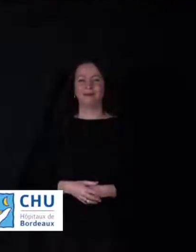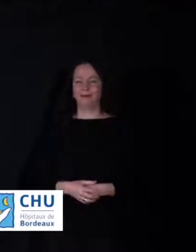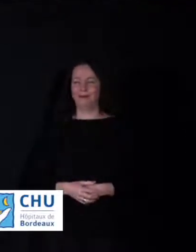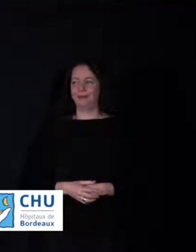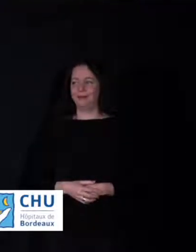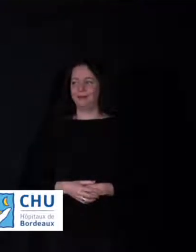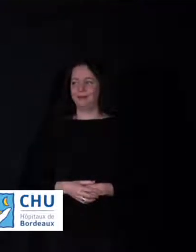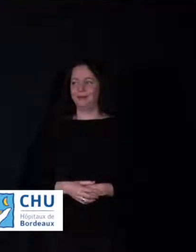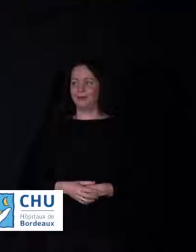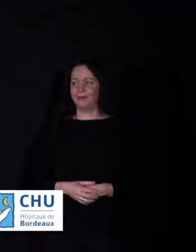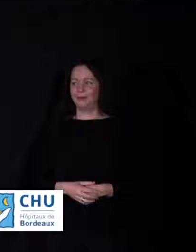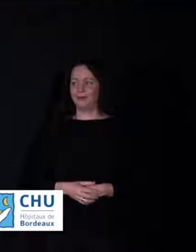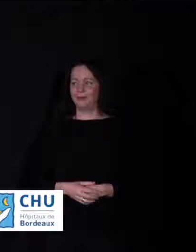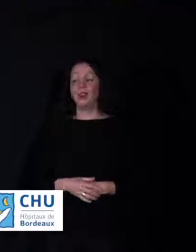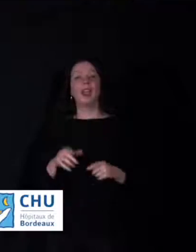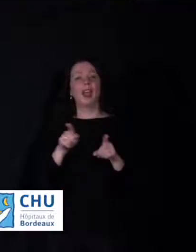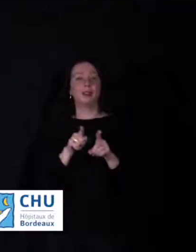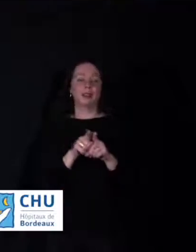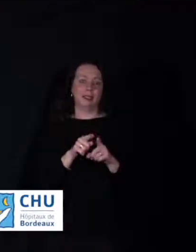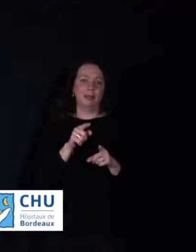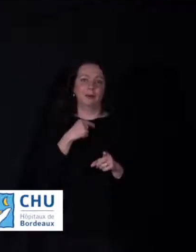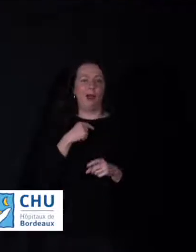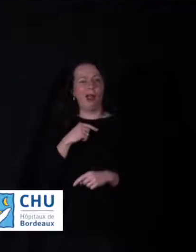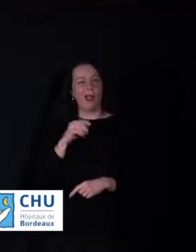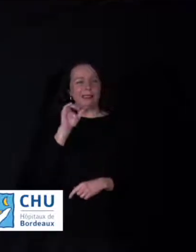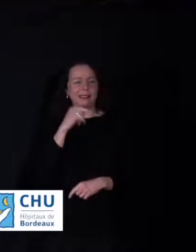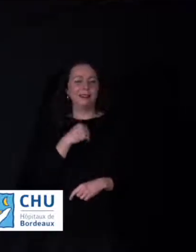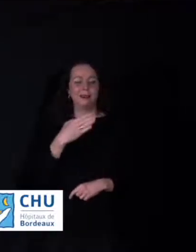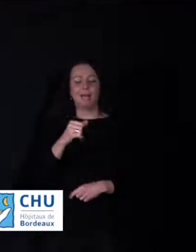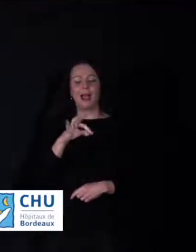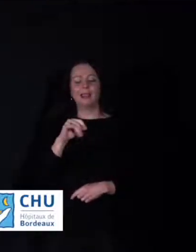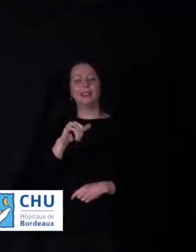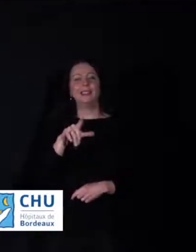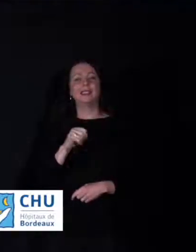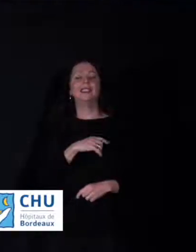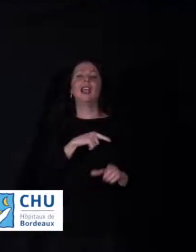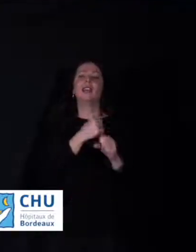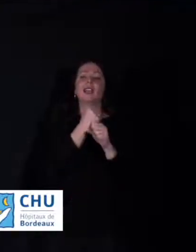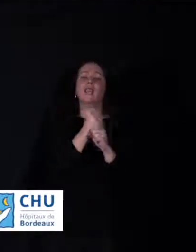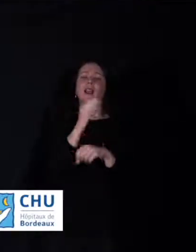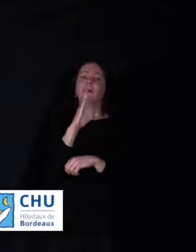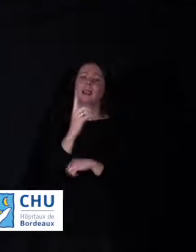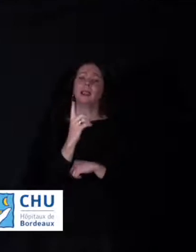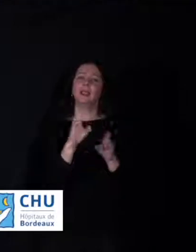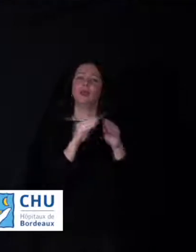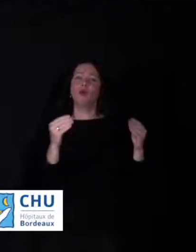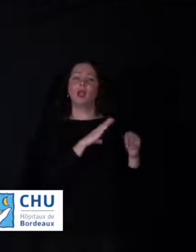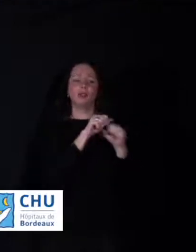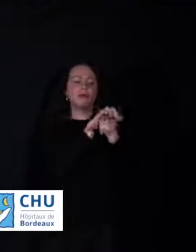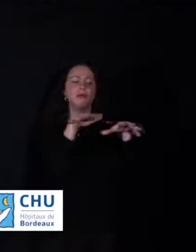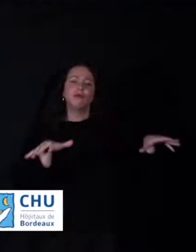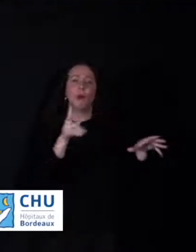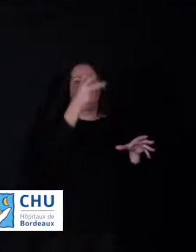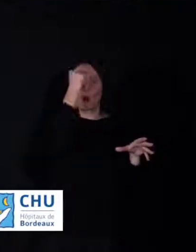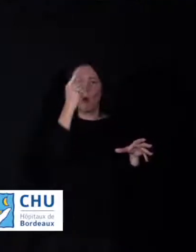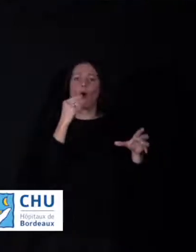clin d'œil à ma petite Mathilde qui a travaillé sur une BD de vulgarisation, puisqu'on est aujourd'hui chez Mola, donc on